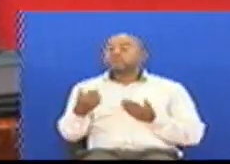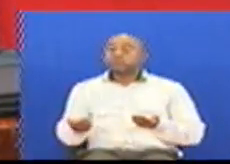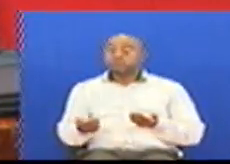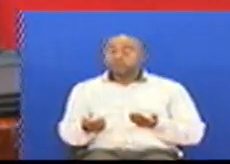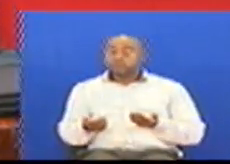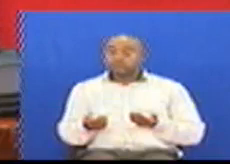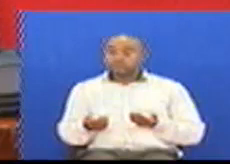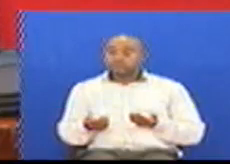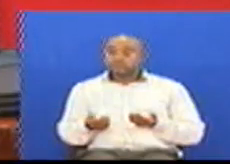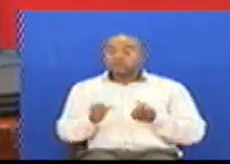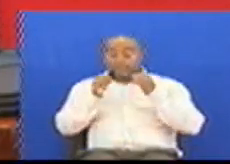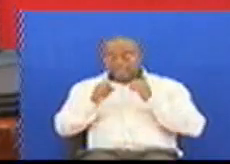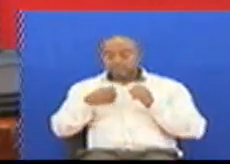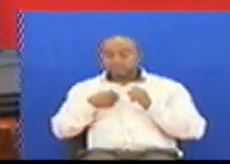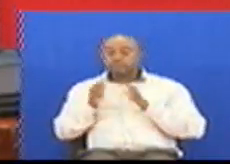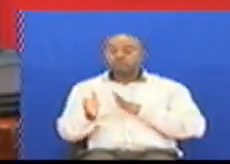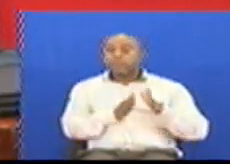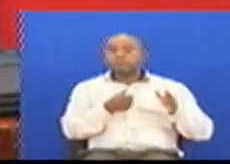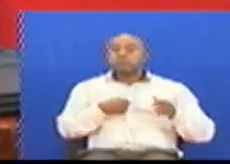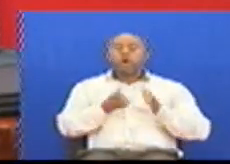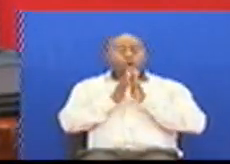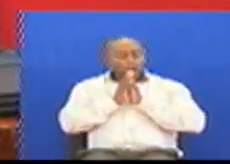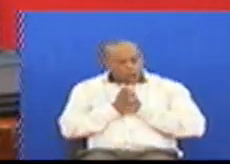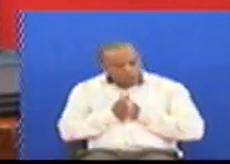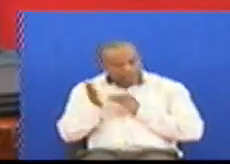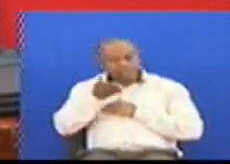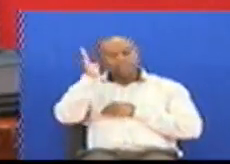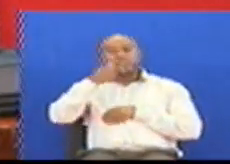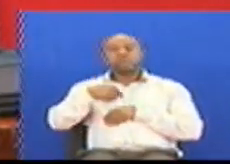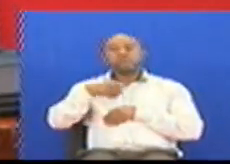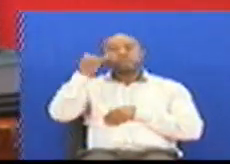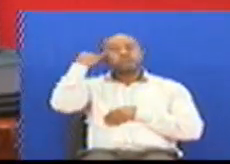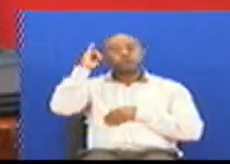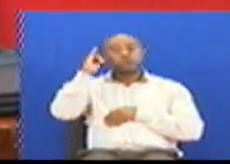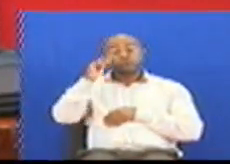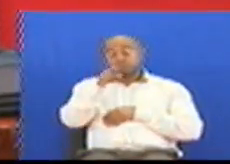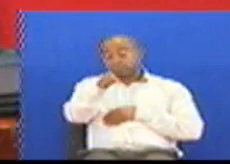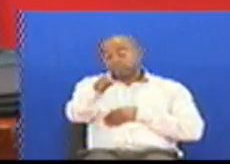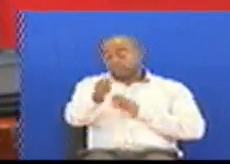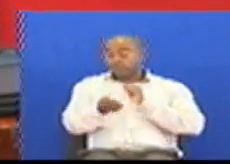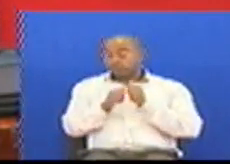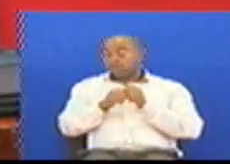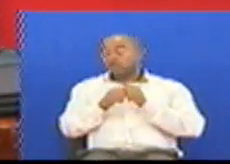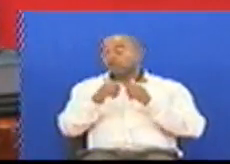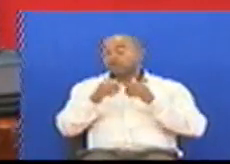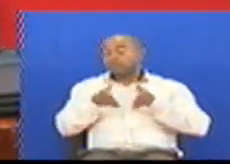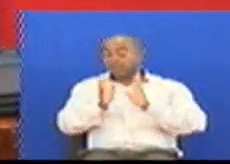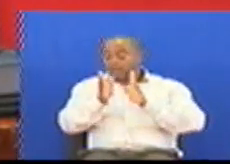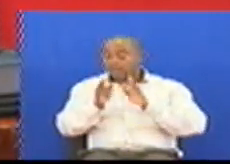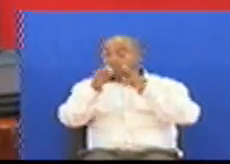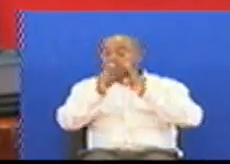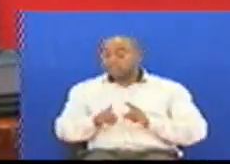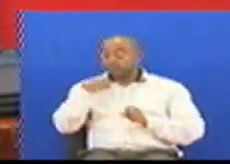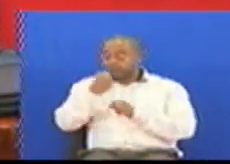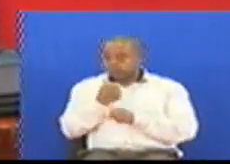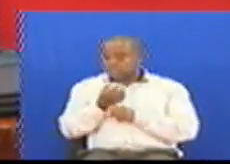hii, kupanga ni kuchagua. Kwa hiyo naomba sana serikali nishauri kwamba tushughulikie kwanza swala la mafuriko, halafu fedha zitakazobaki